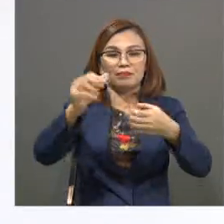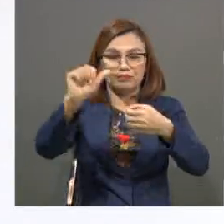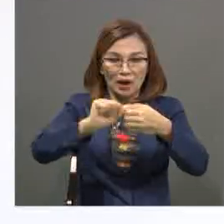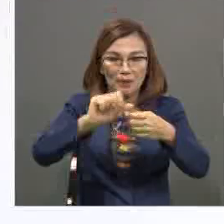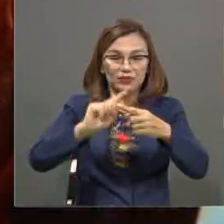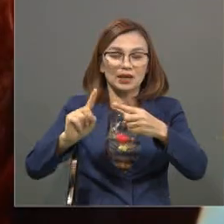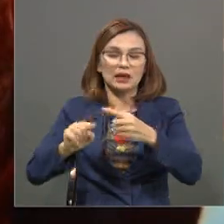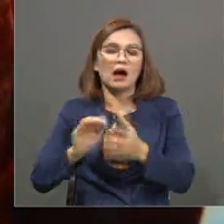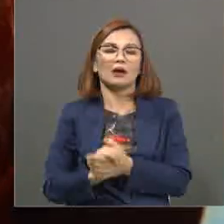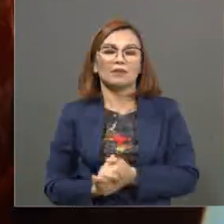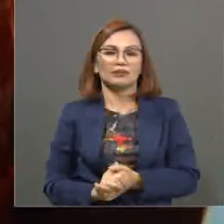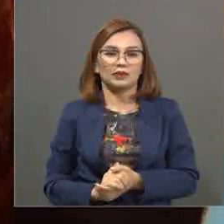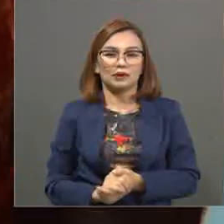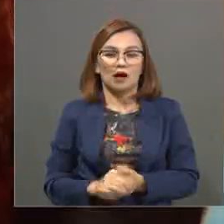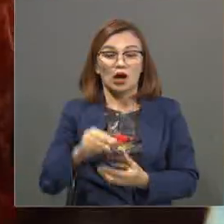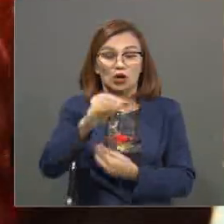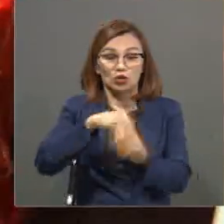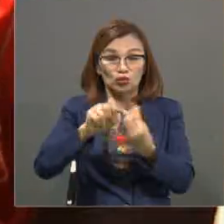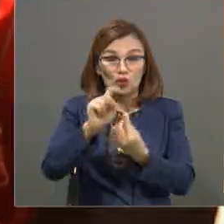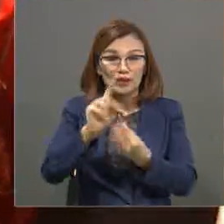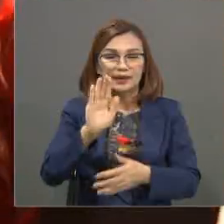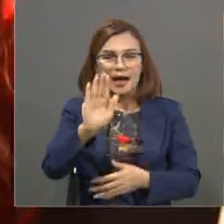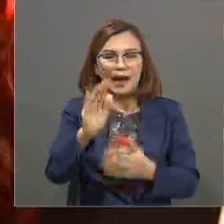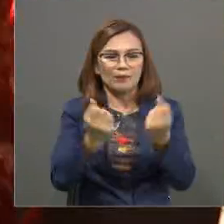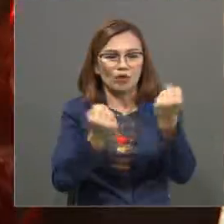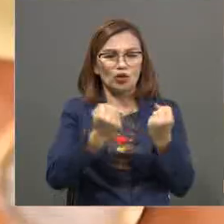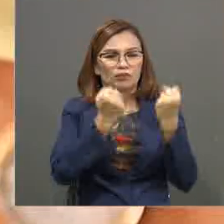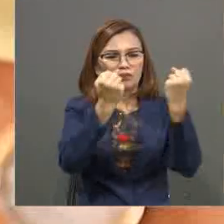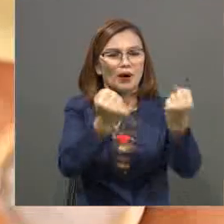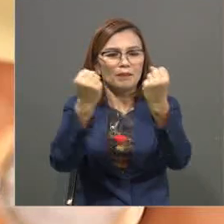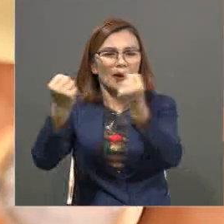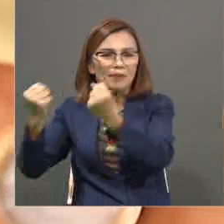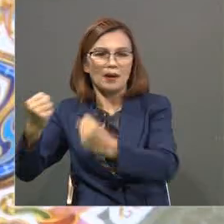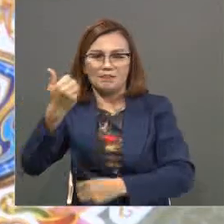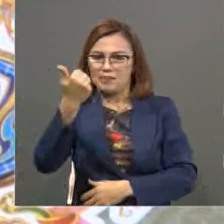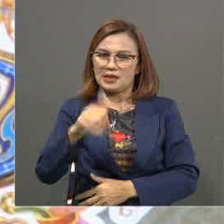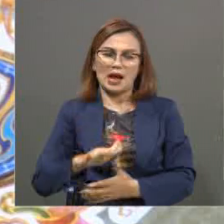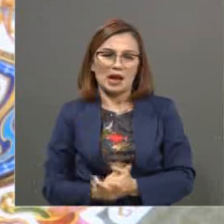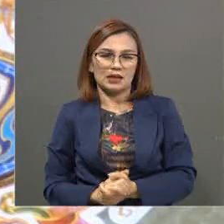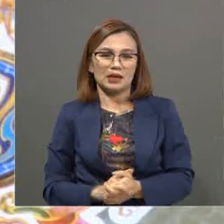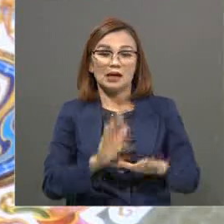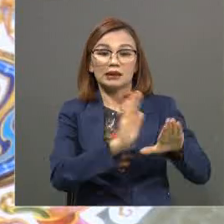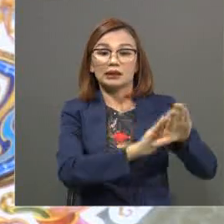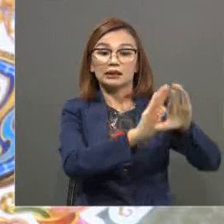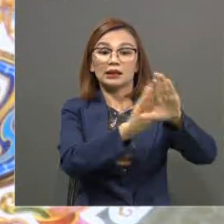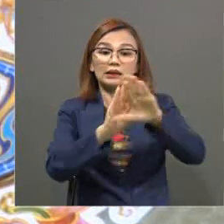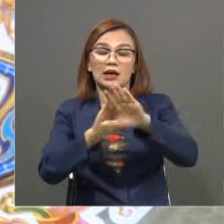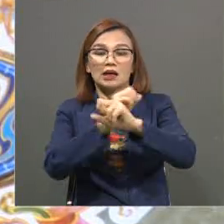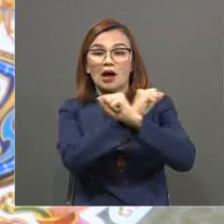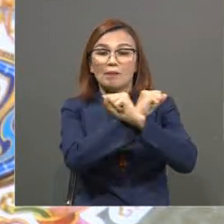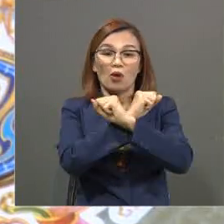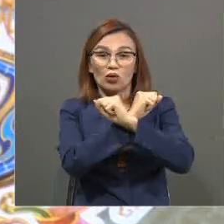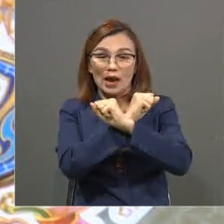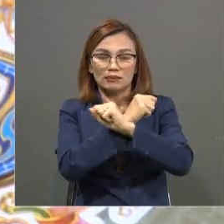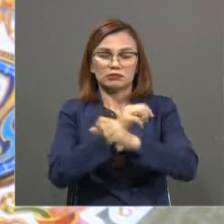อื่นรวมถึงห้ามดำเนินธุรกิจที่มีลักษณะเป็นยานพาหนะเร่ขายก๊าซหงต้มด้วยเพราะฉะนั้นเตือนเลยนะครับป้องกันไม่ให้เราเสีย